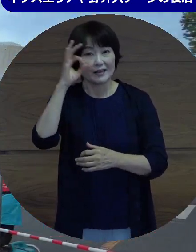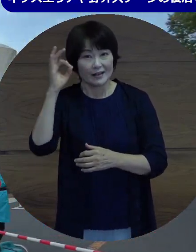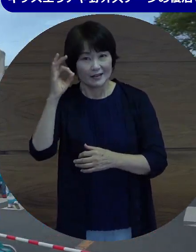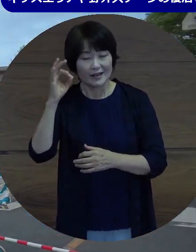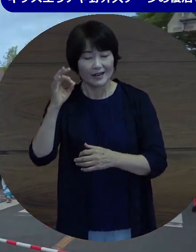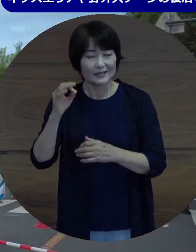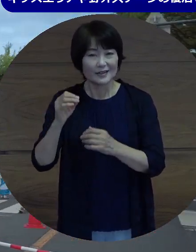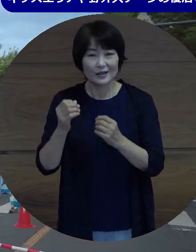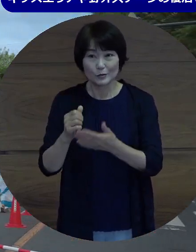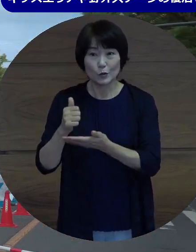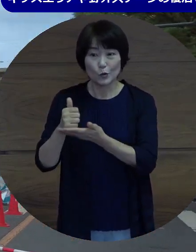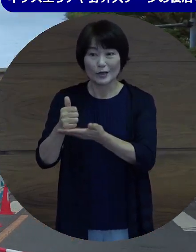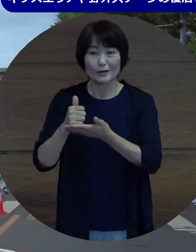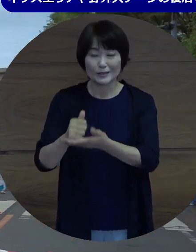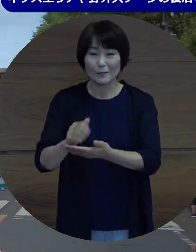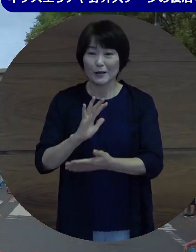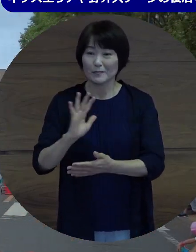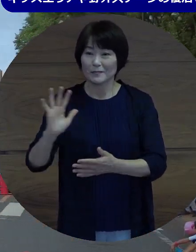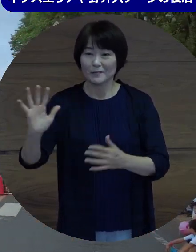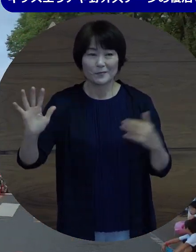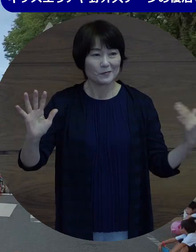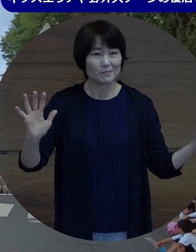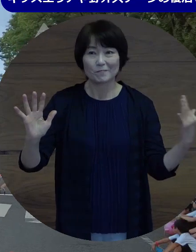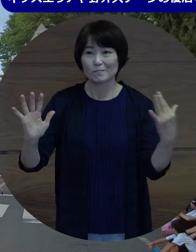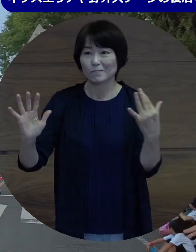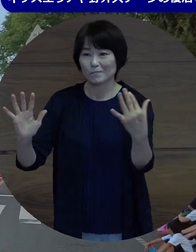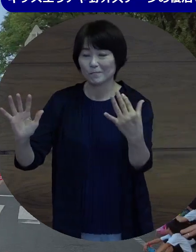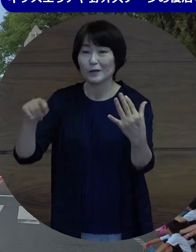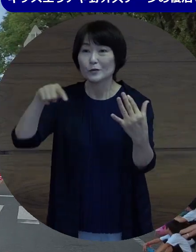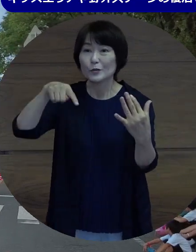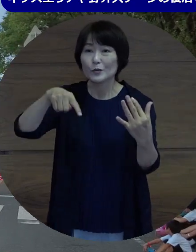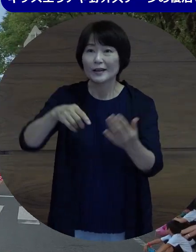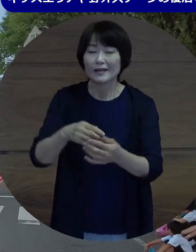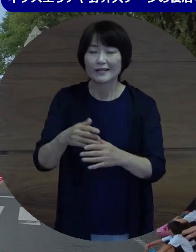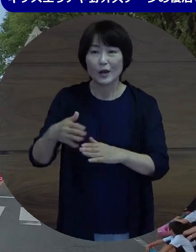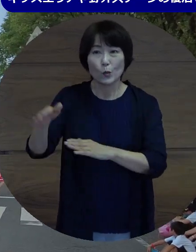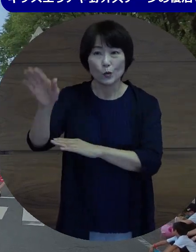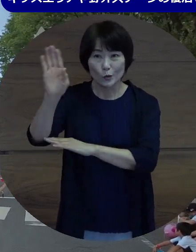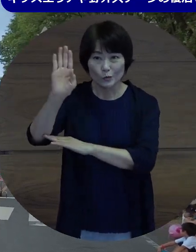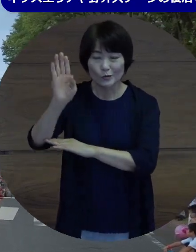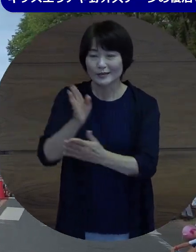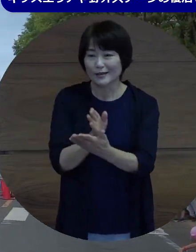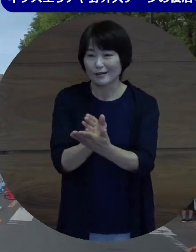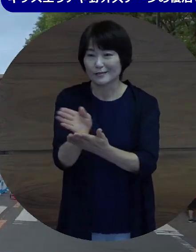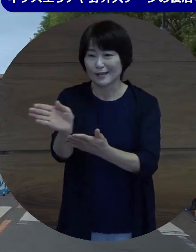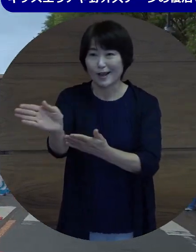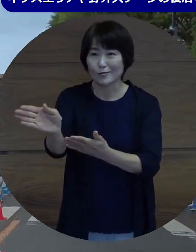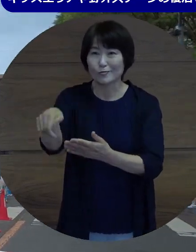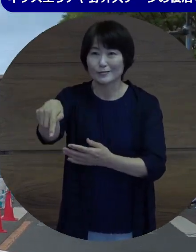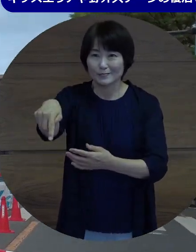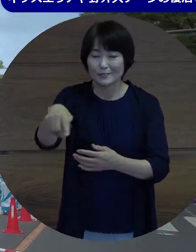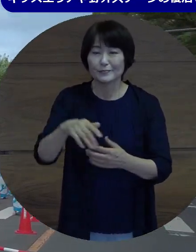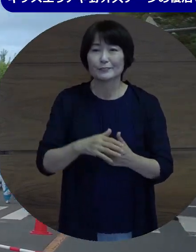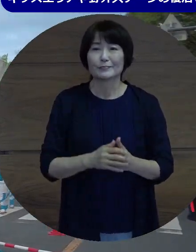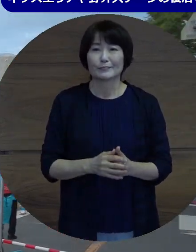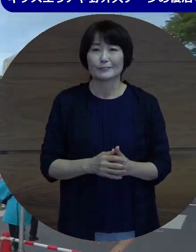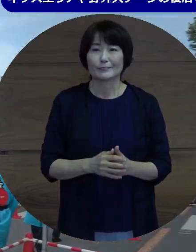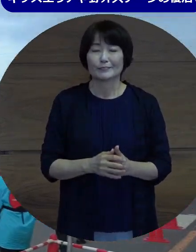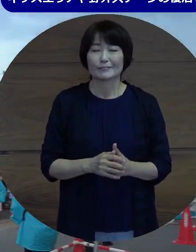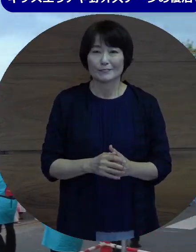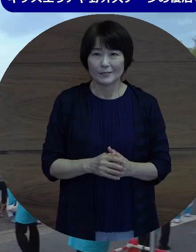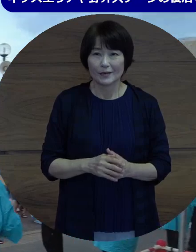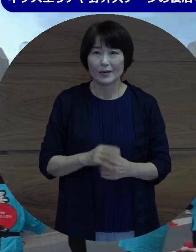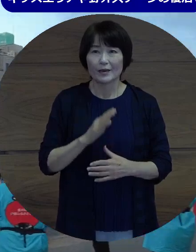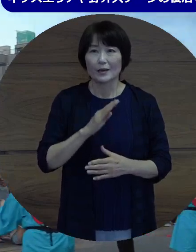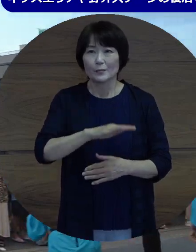客の皆さんが見守る中で戸田音頭に合わせて見ることができました。